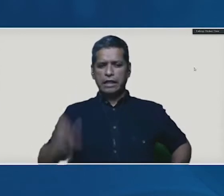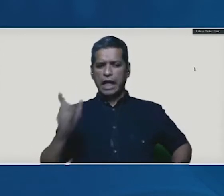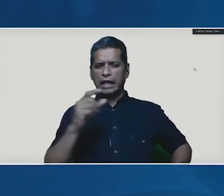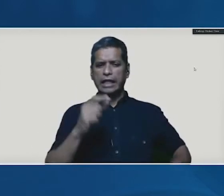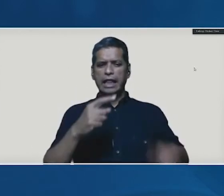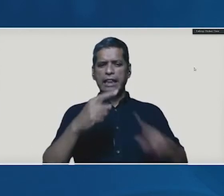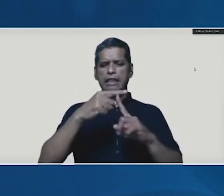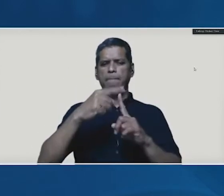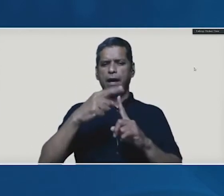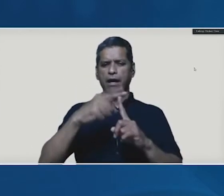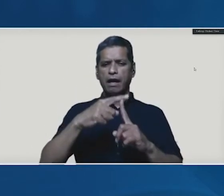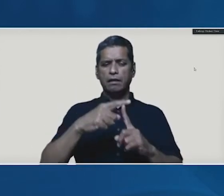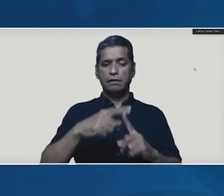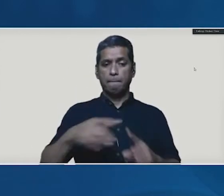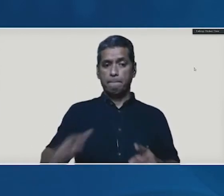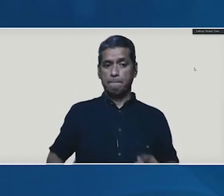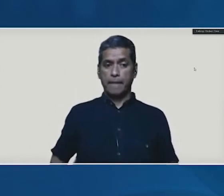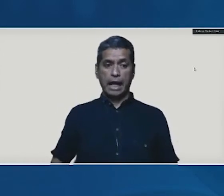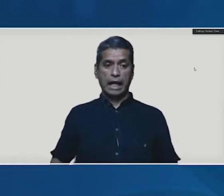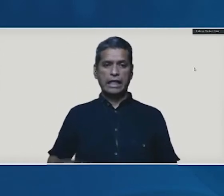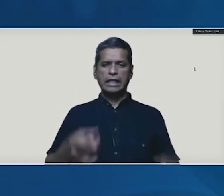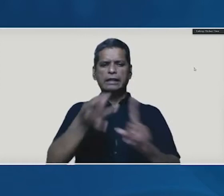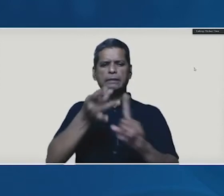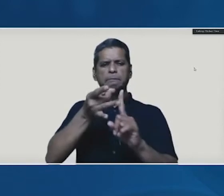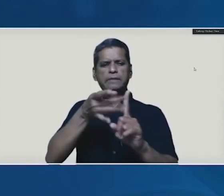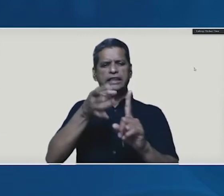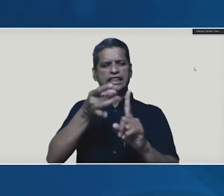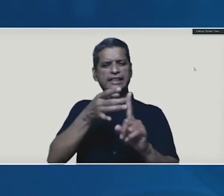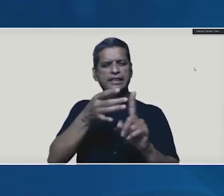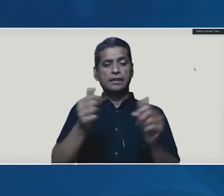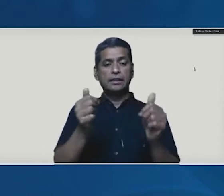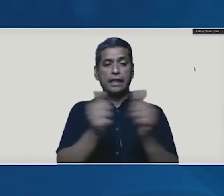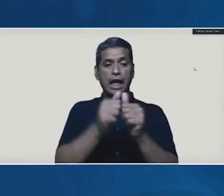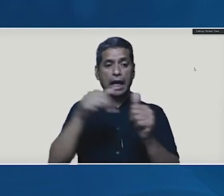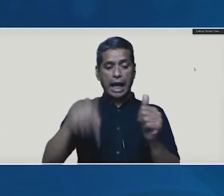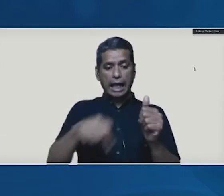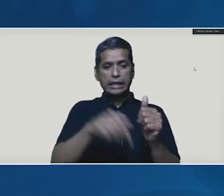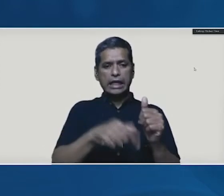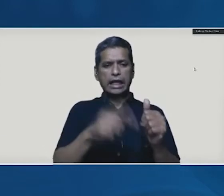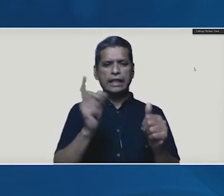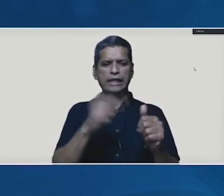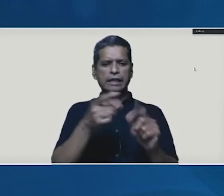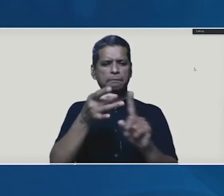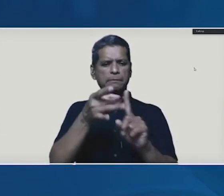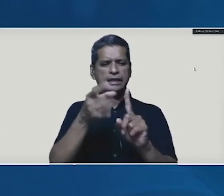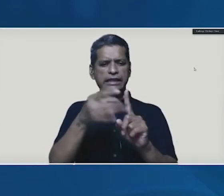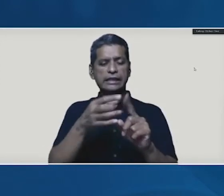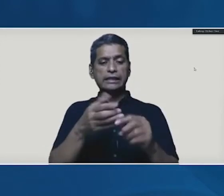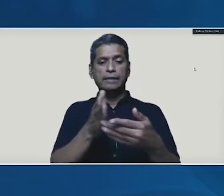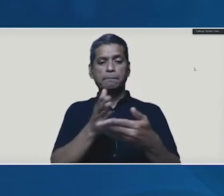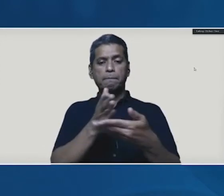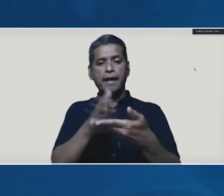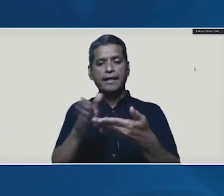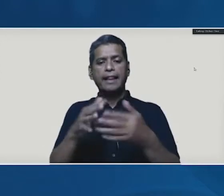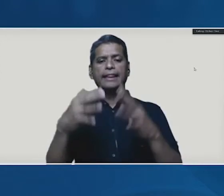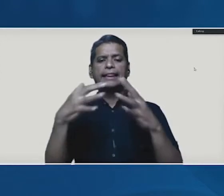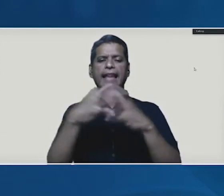kakinya sebagian dari besi dan sebagian lagi dari tanah liat Wow